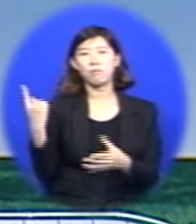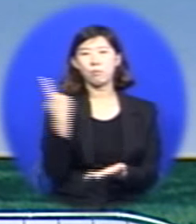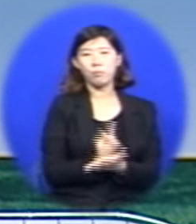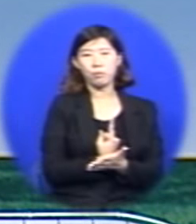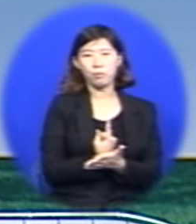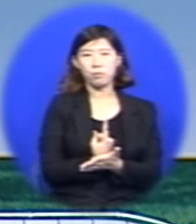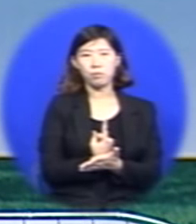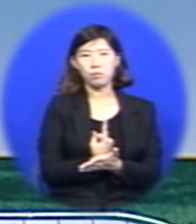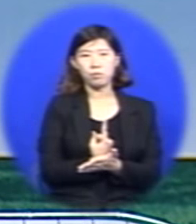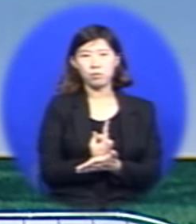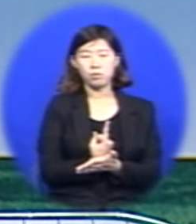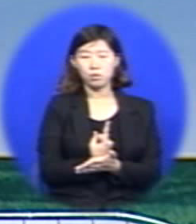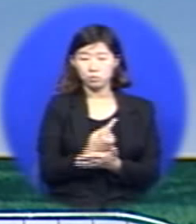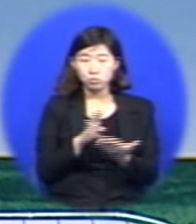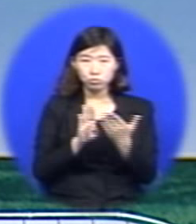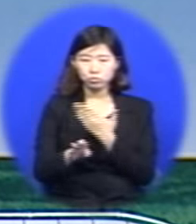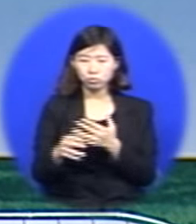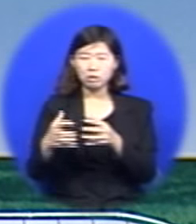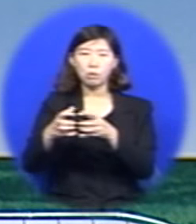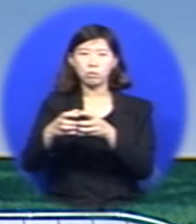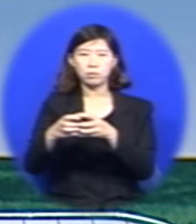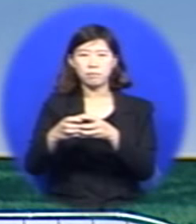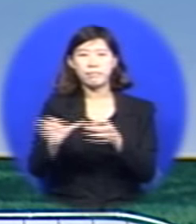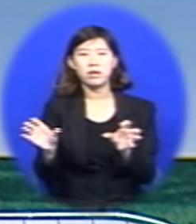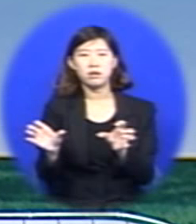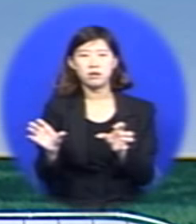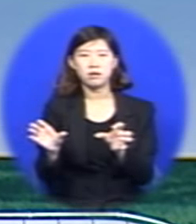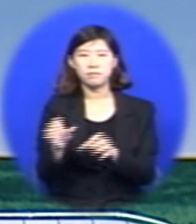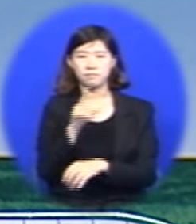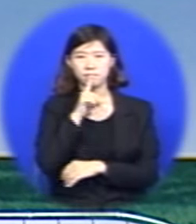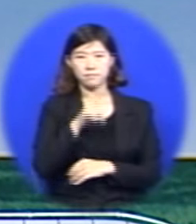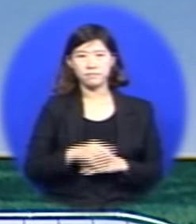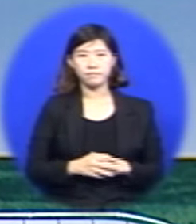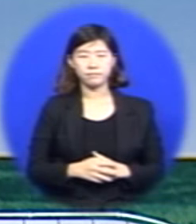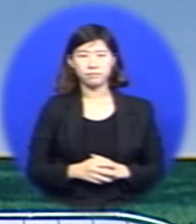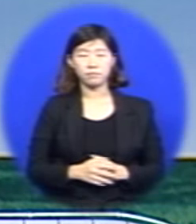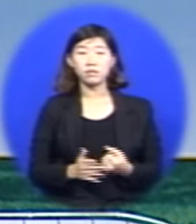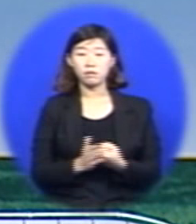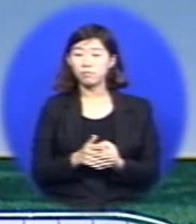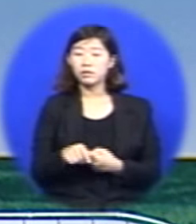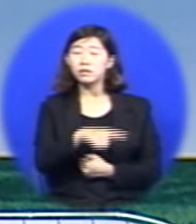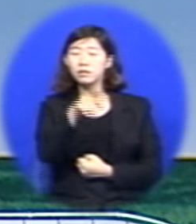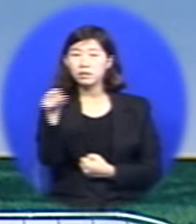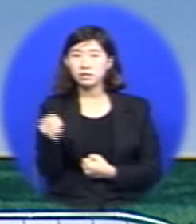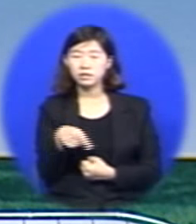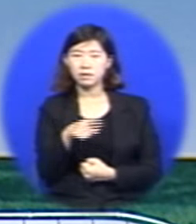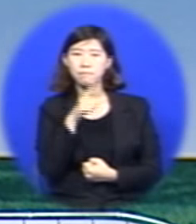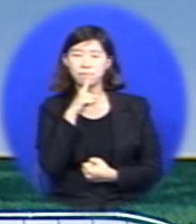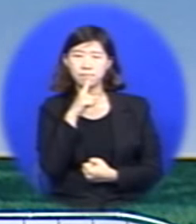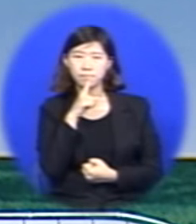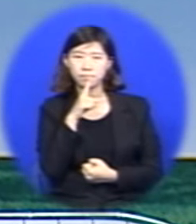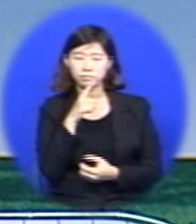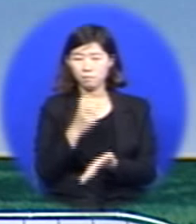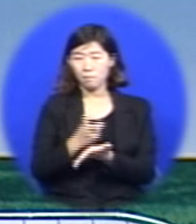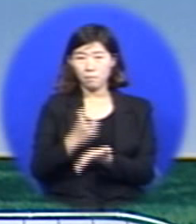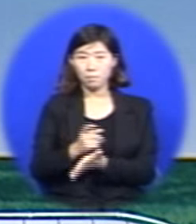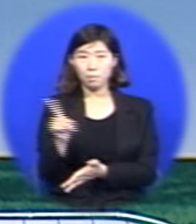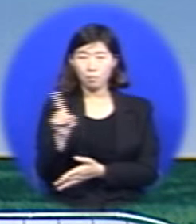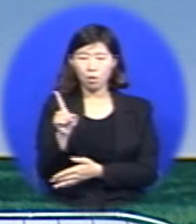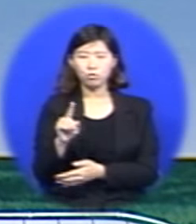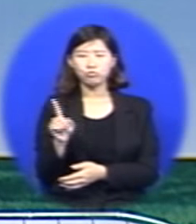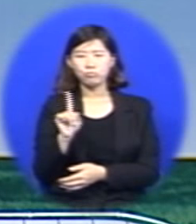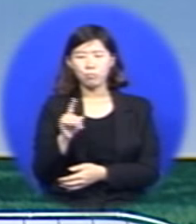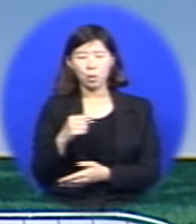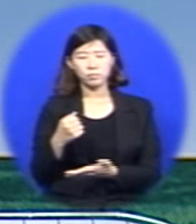그리고 공동체를 깨트린다. 그래서 그들은 철칙으로 삼는 것이 누구에게 뭔가 섭섭한 이야기를 할